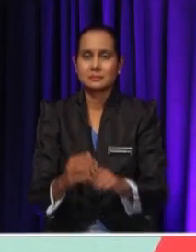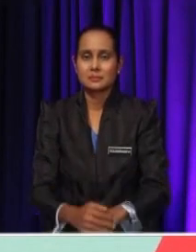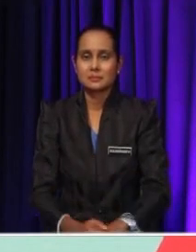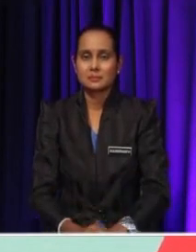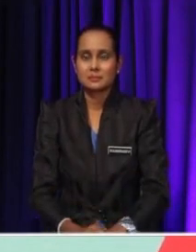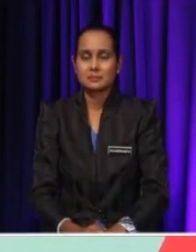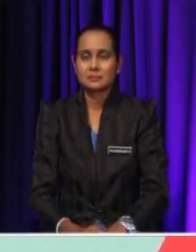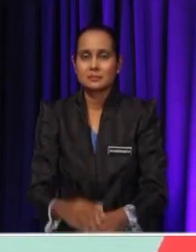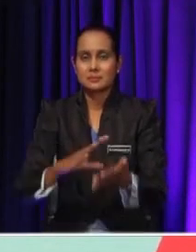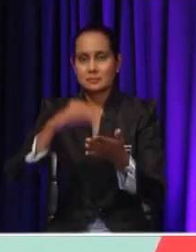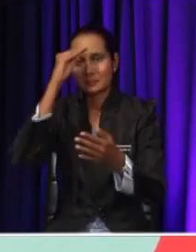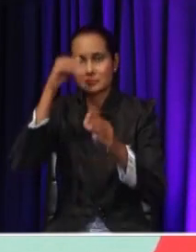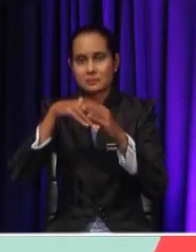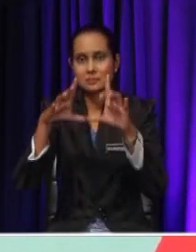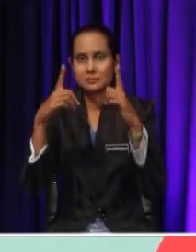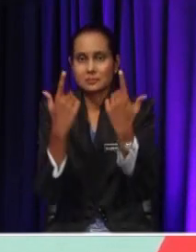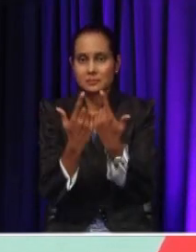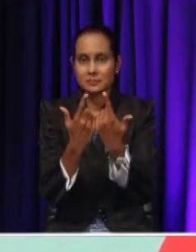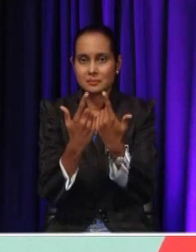mengajar guru